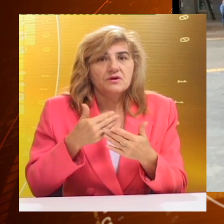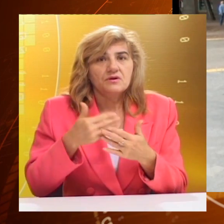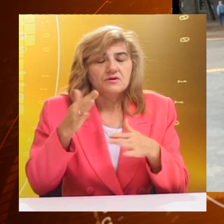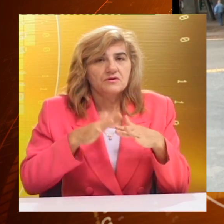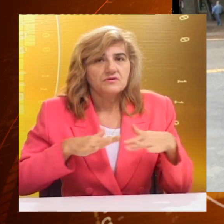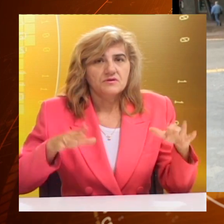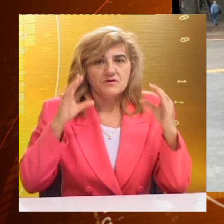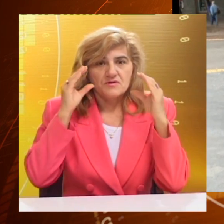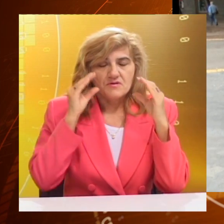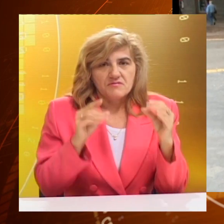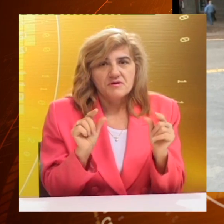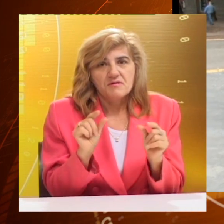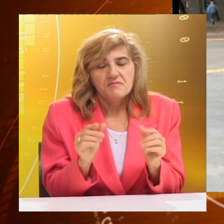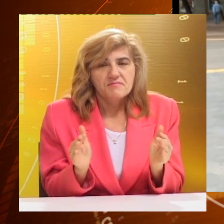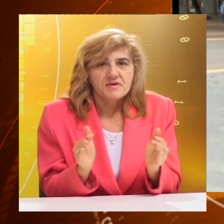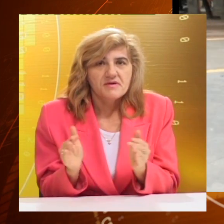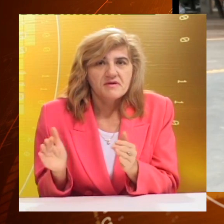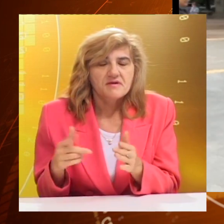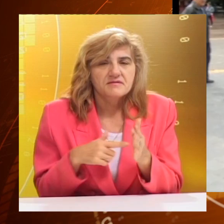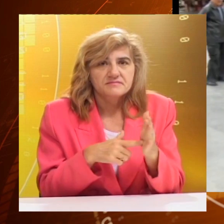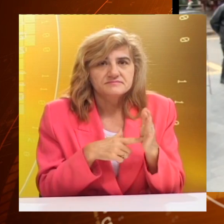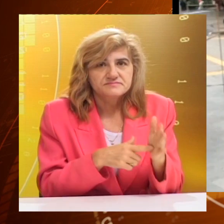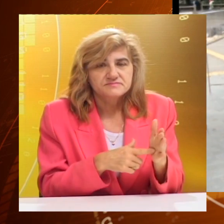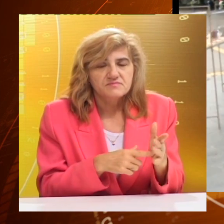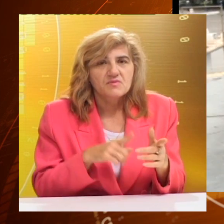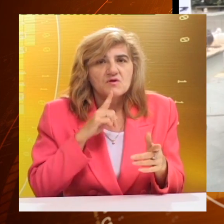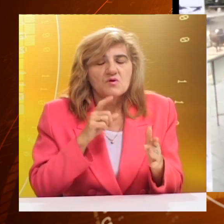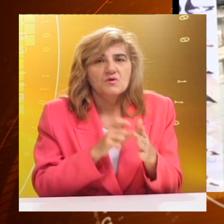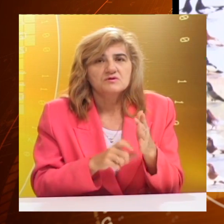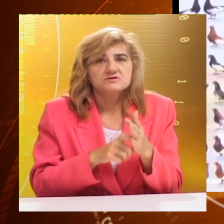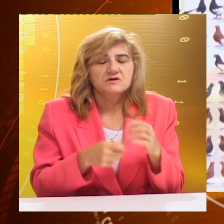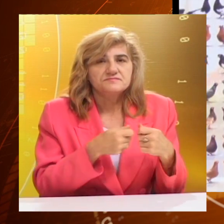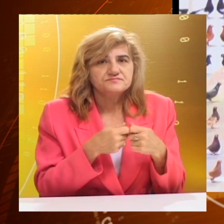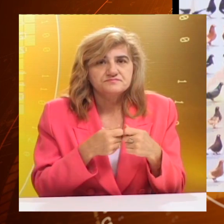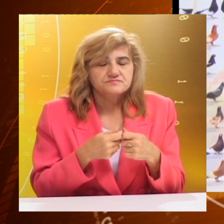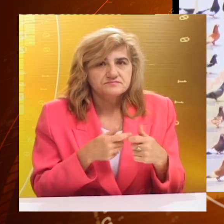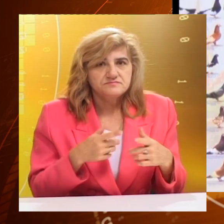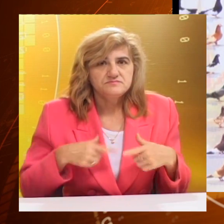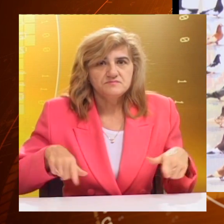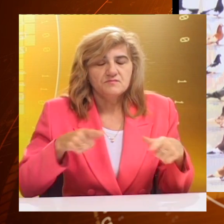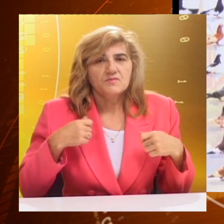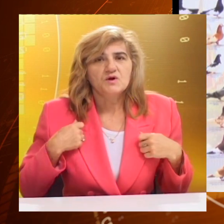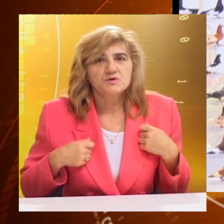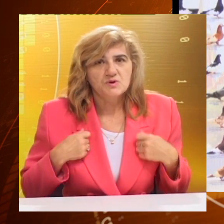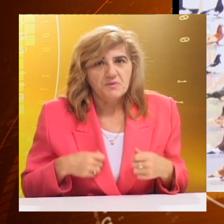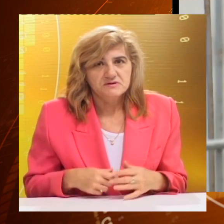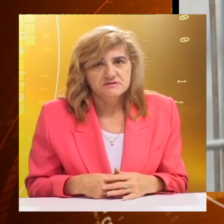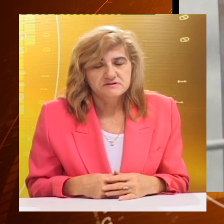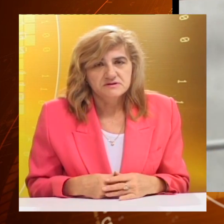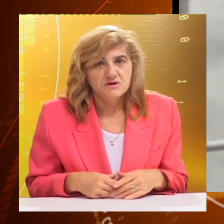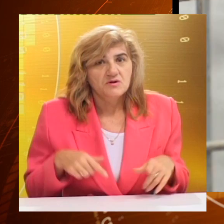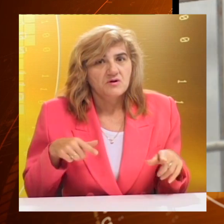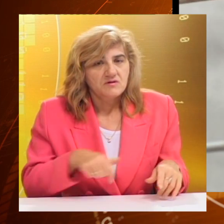Na gradskom trgu građani su imali priliku da vide mini izložbu sa manjim delom eksponata koji su izložili članovi udruženja sitnih životinja u